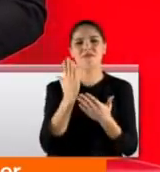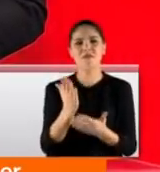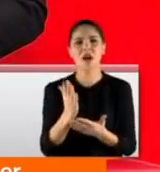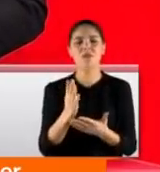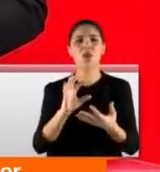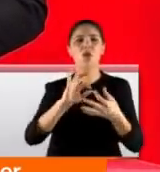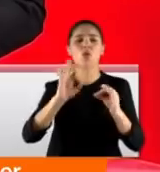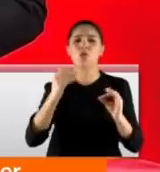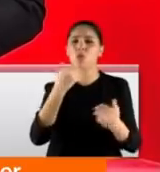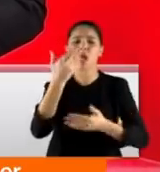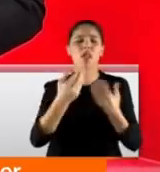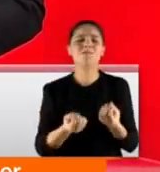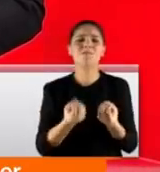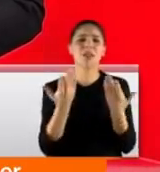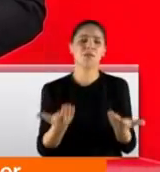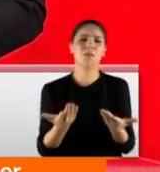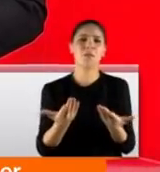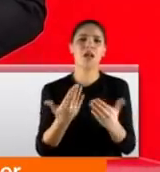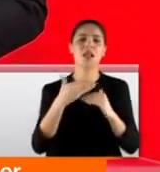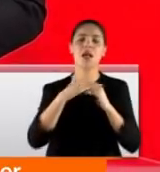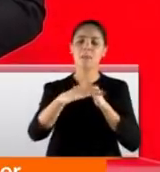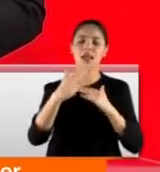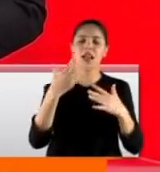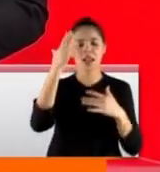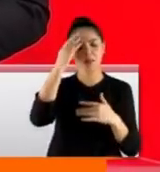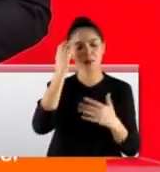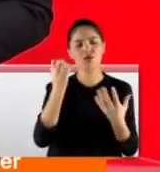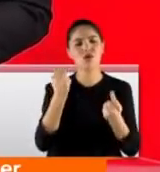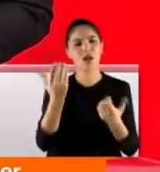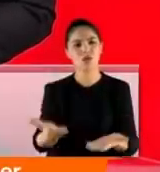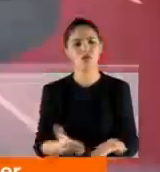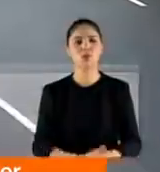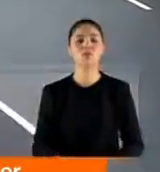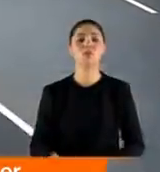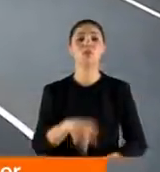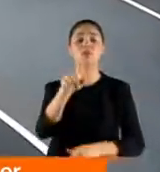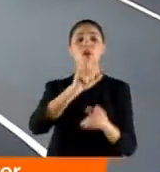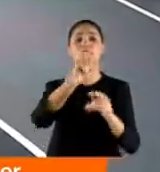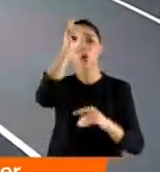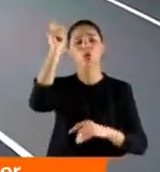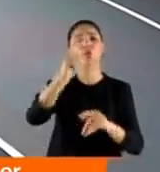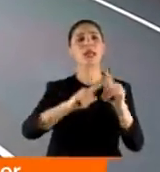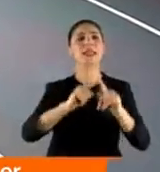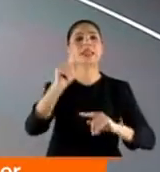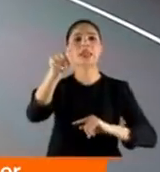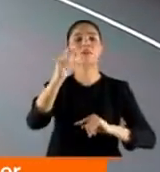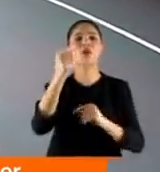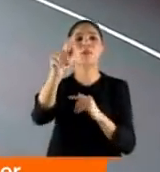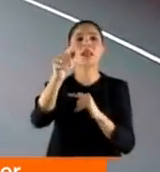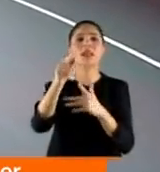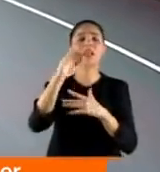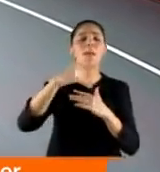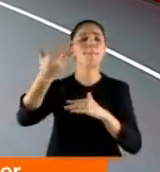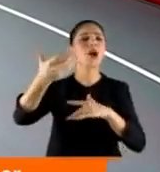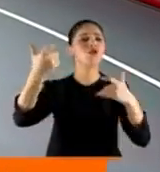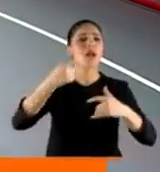vardı. Cümle kurmak gerçekten zor. Hepimizin başı sağ olsun. Ve Türkiye'nin diplomasi hanesine artı yazan bir diğer